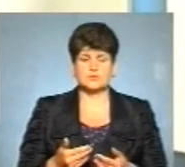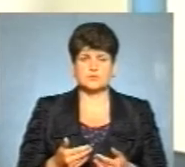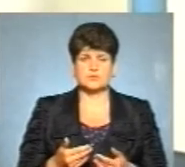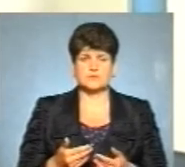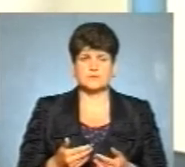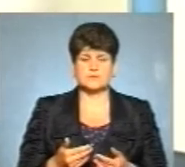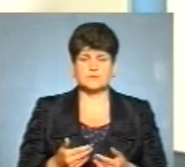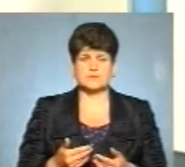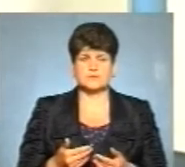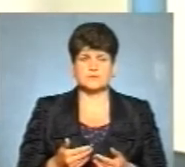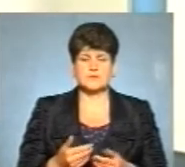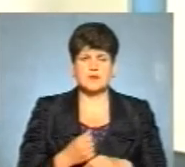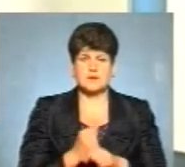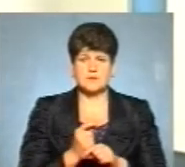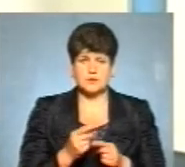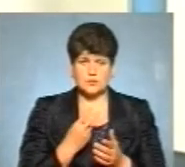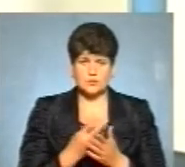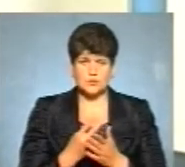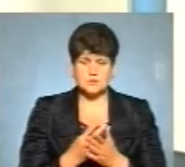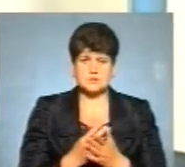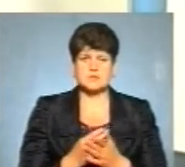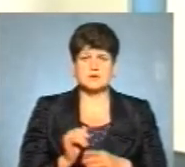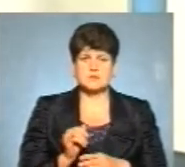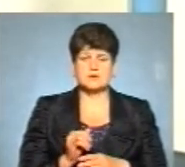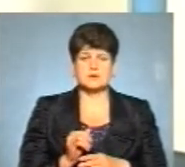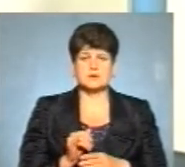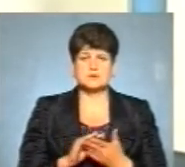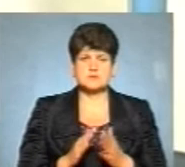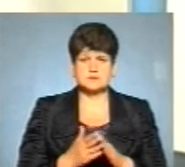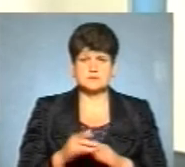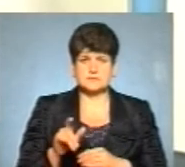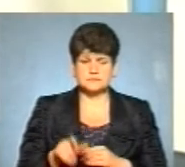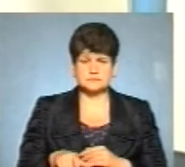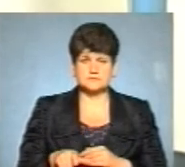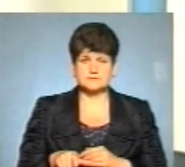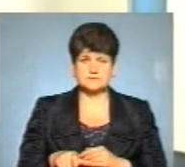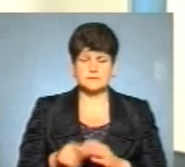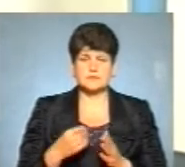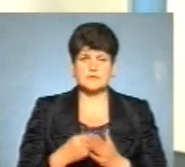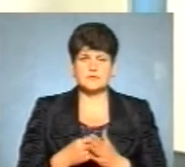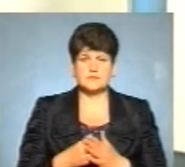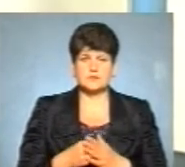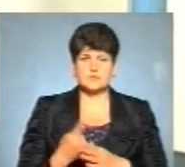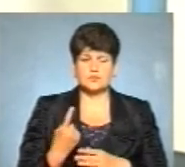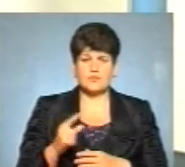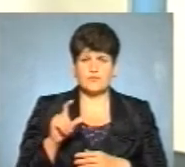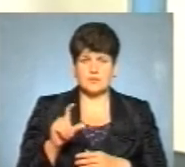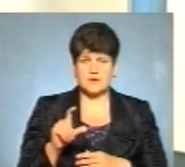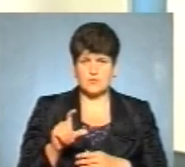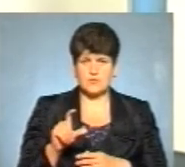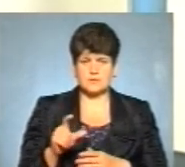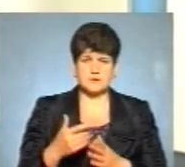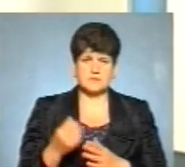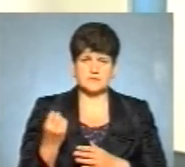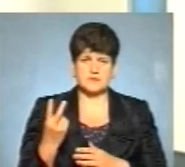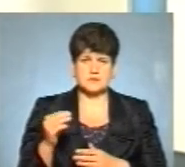певних лабораторних показників і певного стану пацієнта, і вартість, наприклад, одного флакона в межах